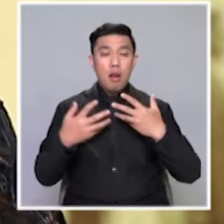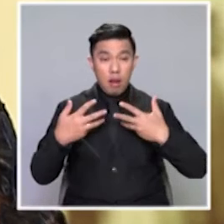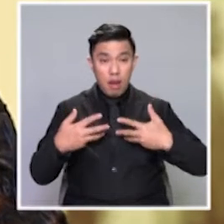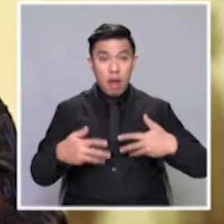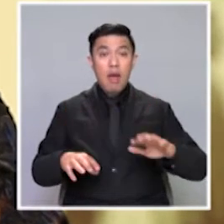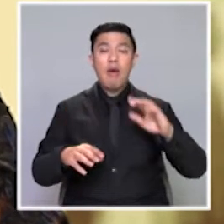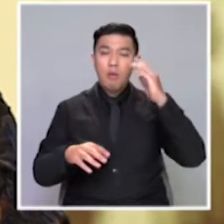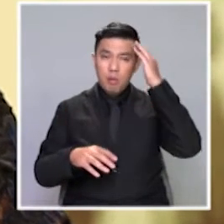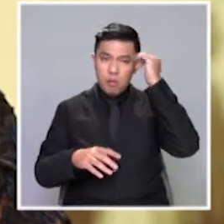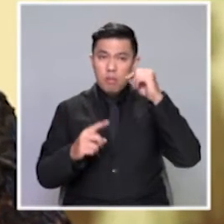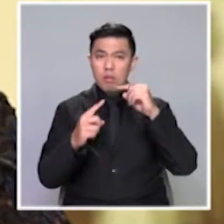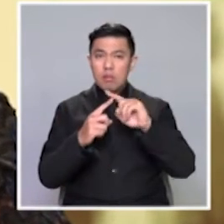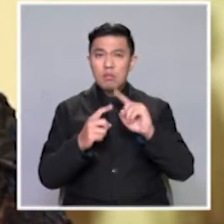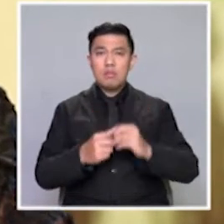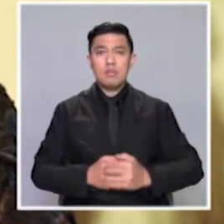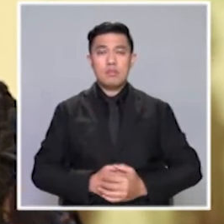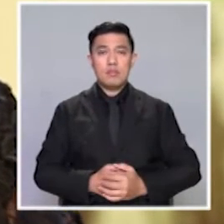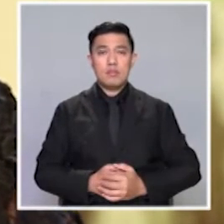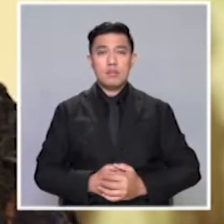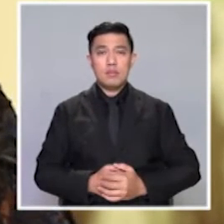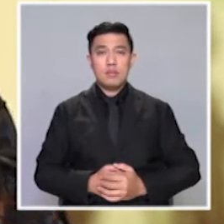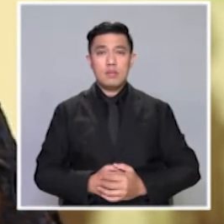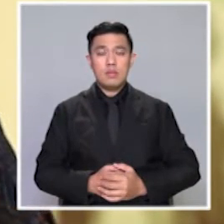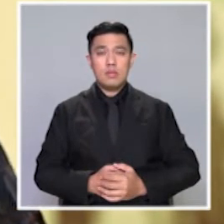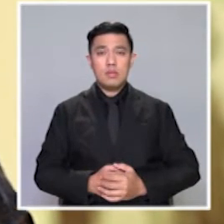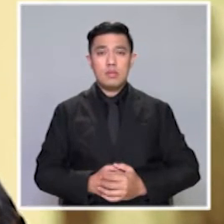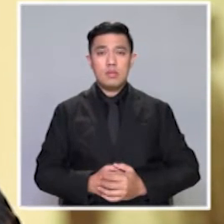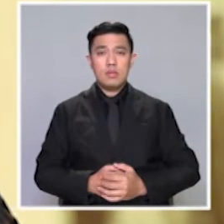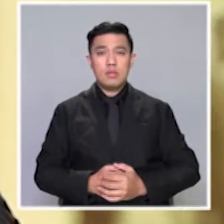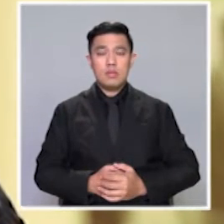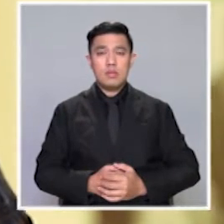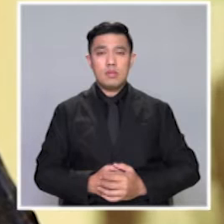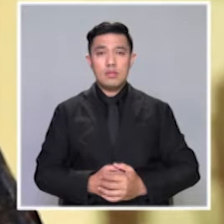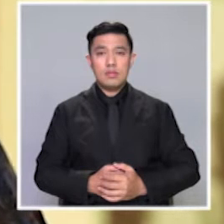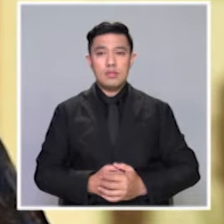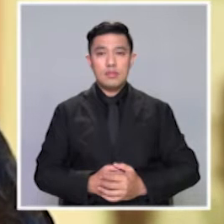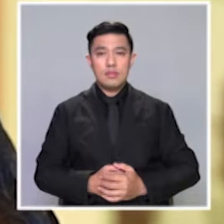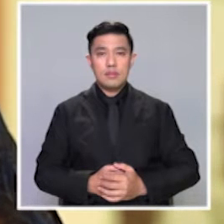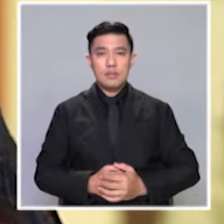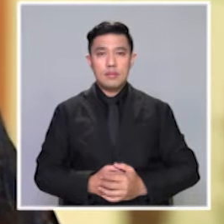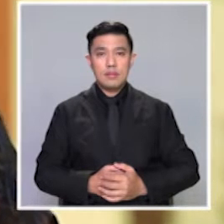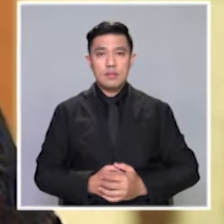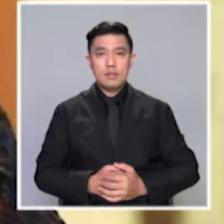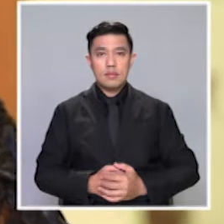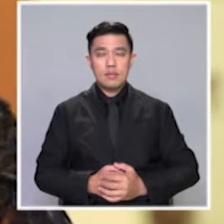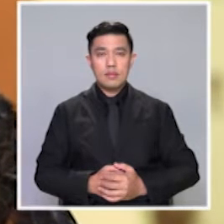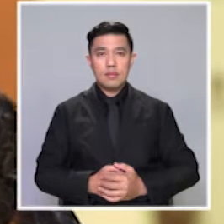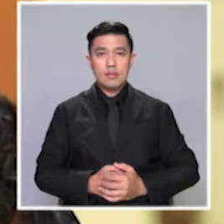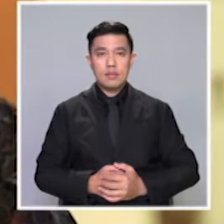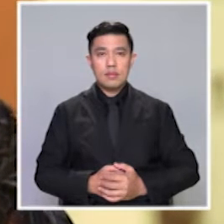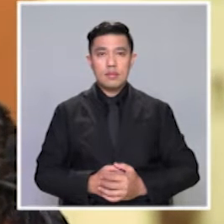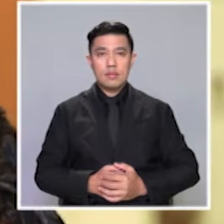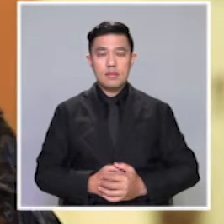นายนางน้อยอ่อนแอนแมนมิงสาวสวรรค์สารวันรำวงสง่าสมตระ